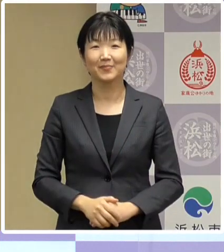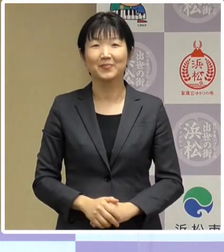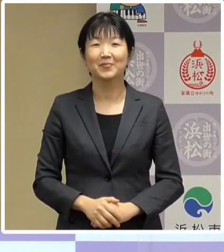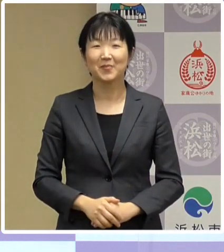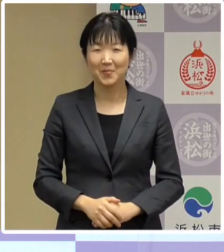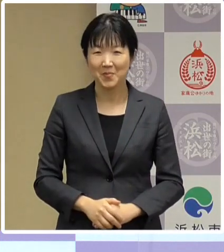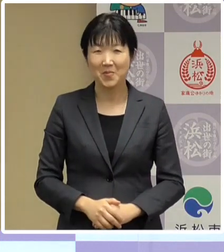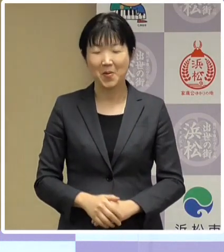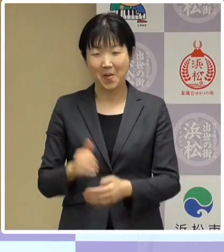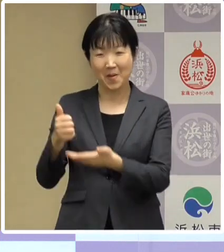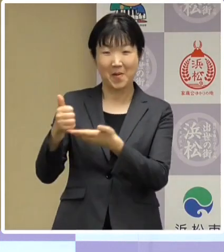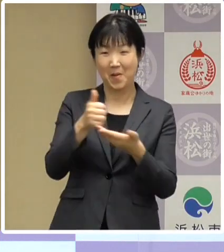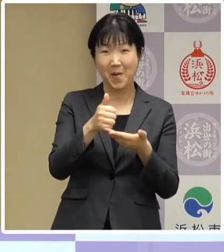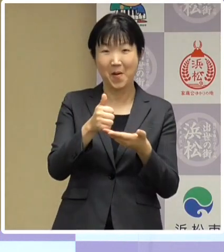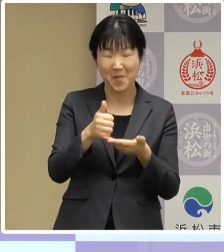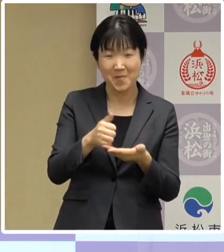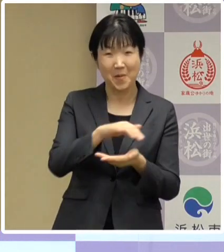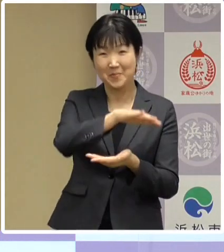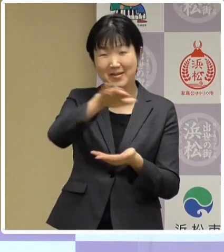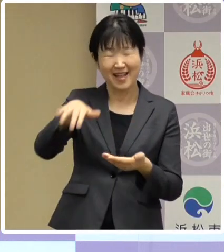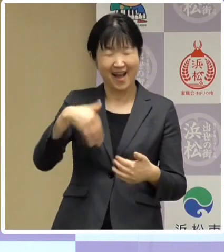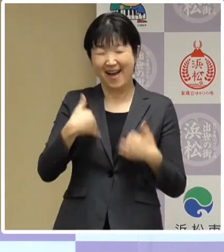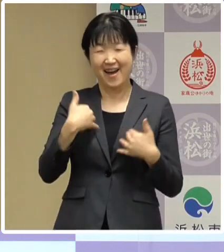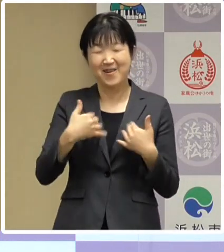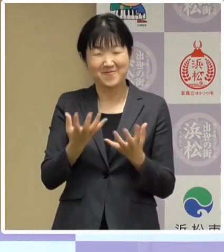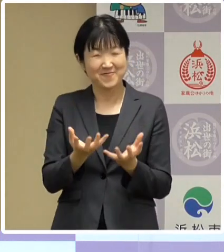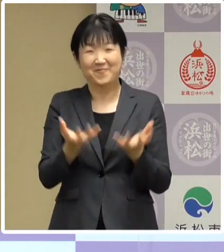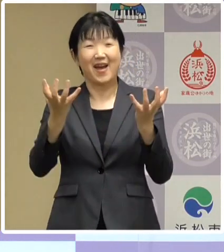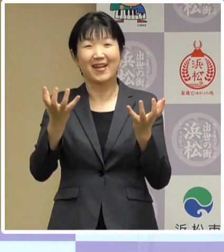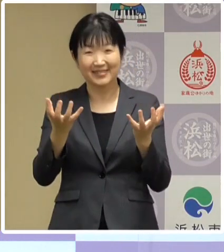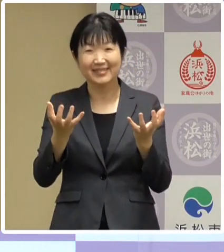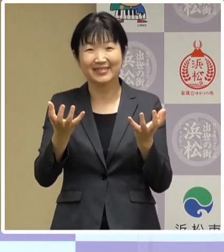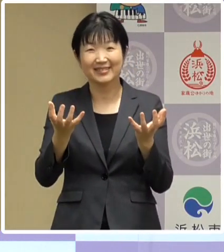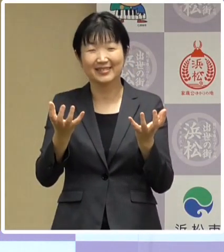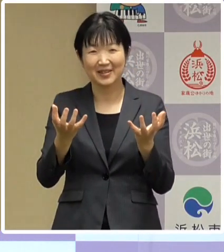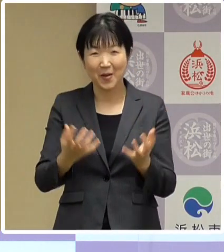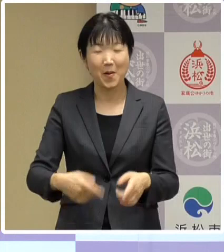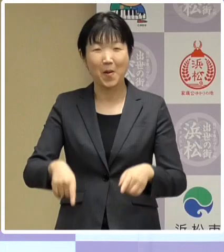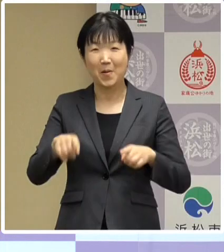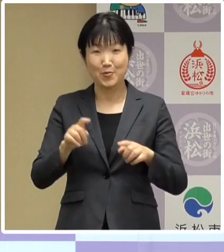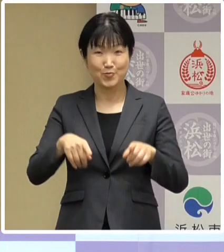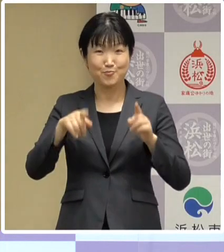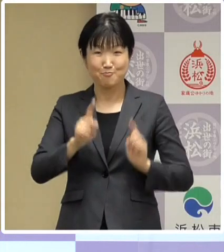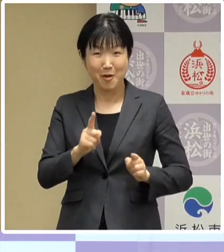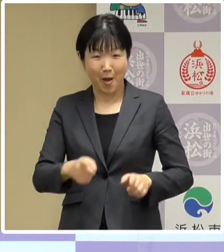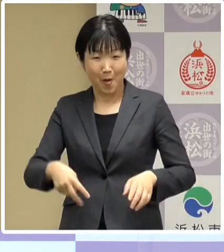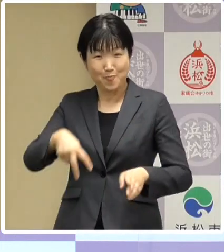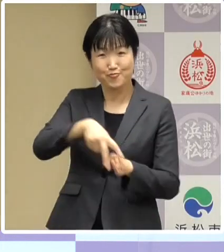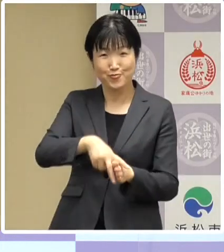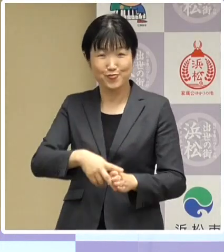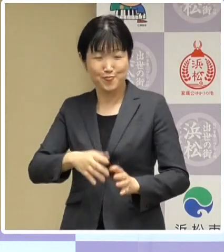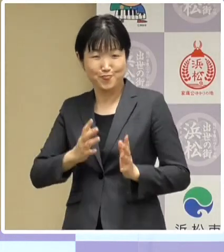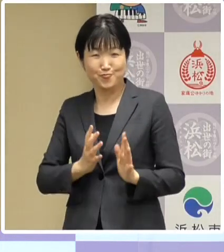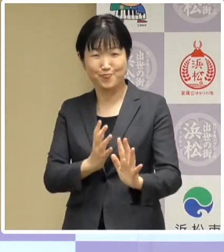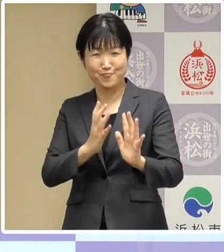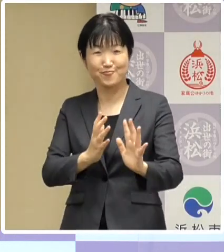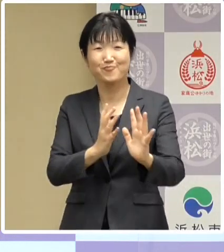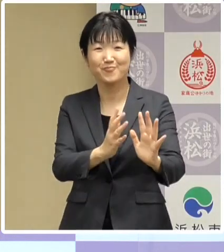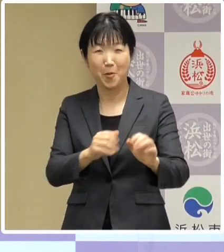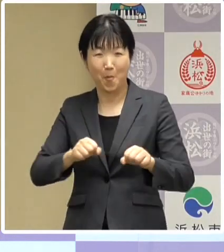見栄えのするですね、皆さんに喜んでいただけるですね、騎馬武者行列をしていきたいというふうに考えています